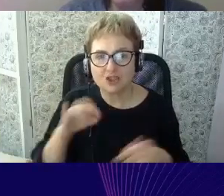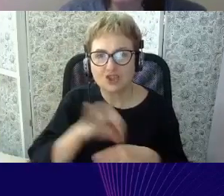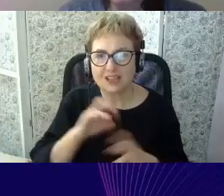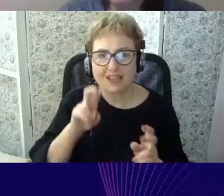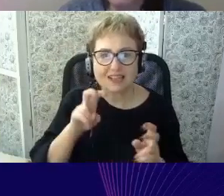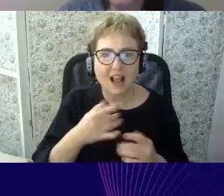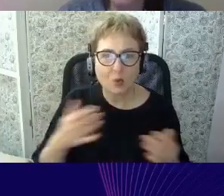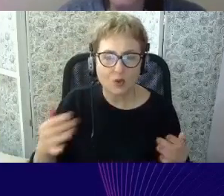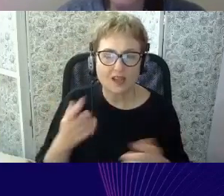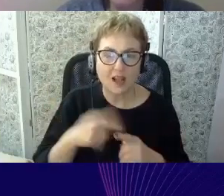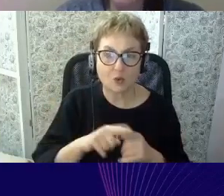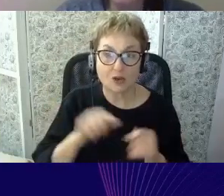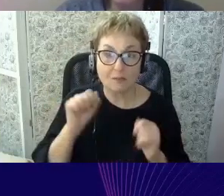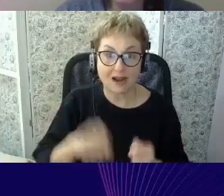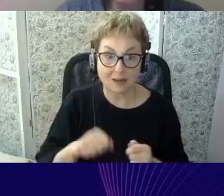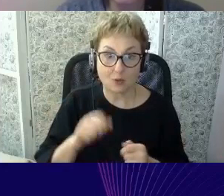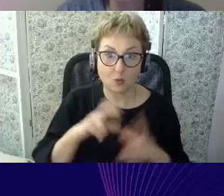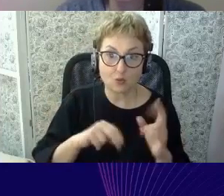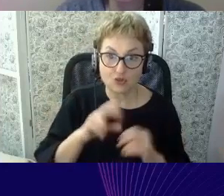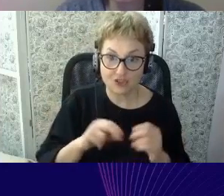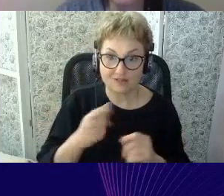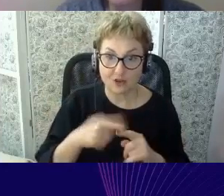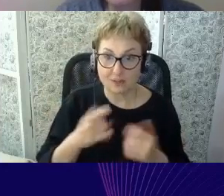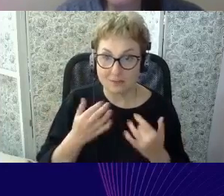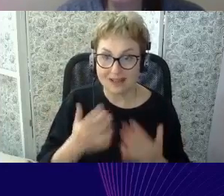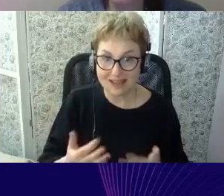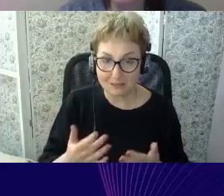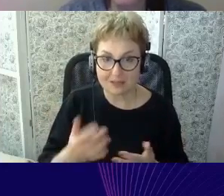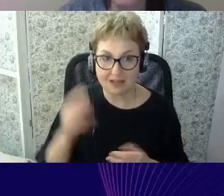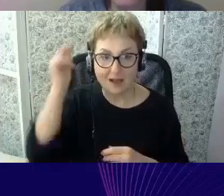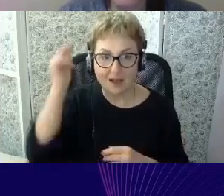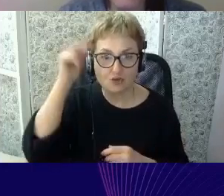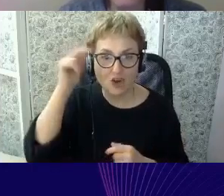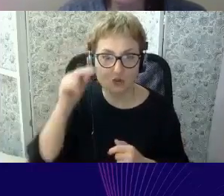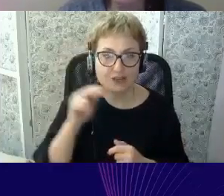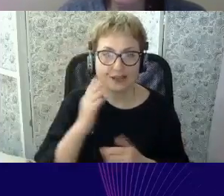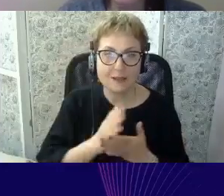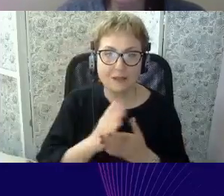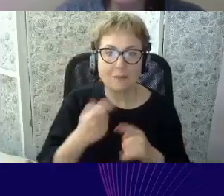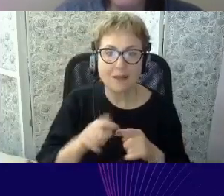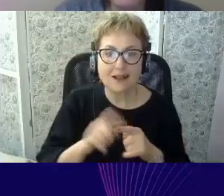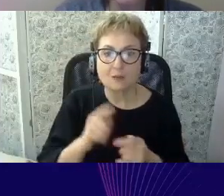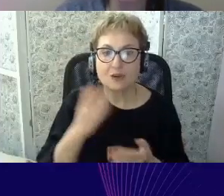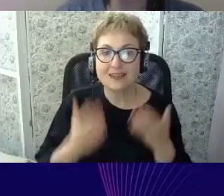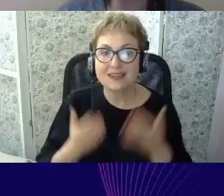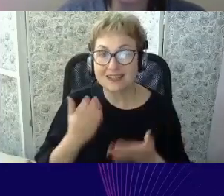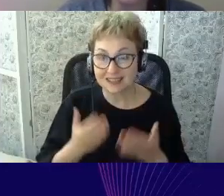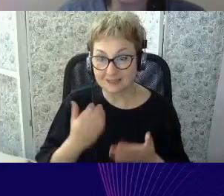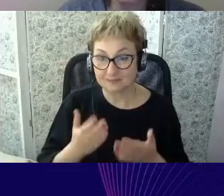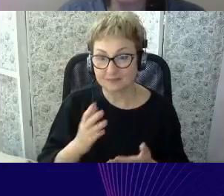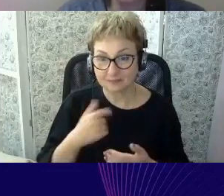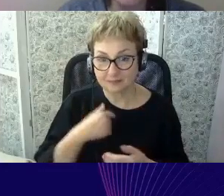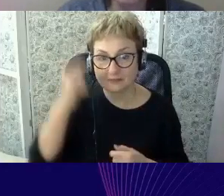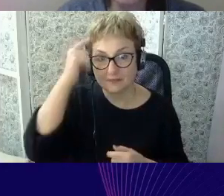нозологии, да, и которые могли бы учитывать, наверное, потребности обучающихся. Именно поэтому, если, ну,